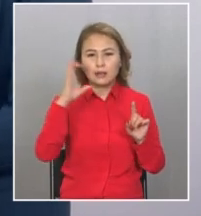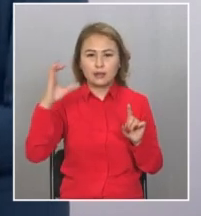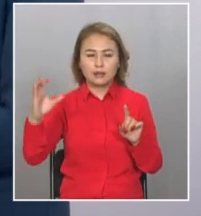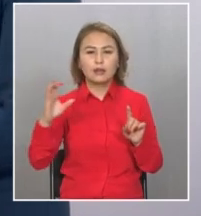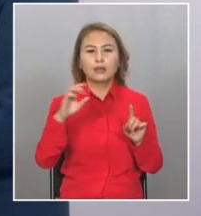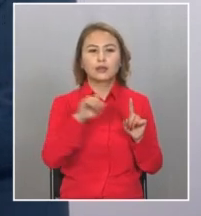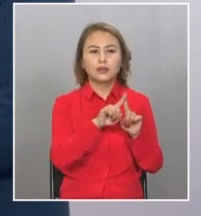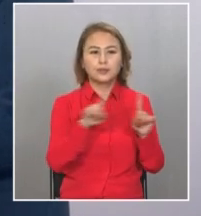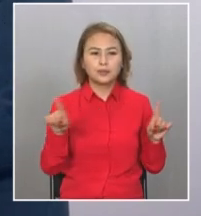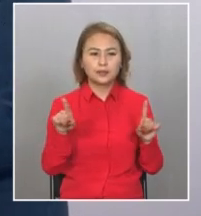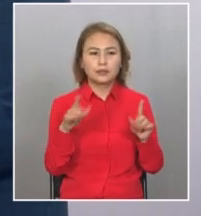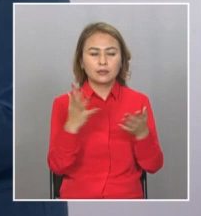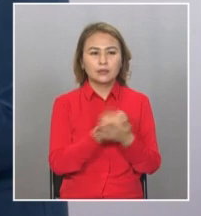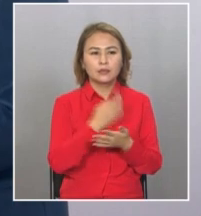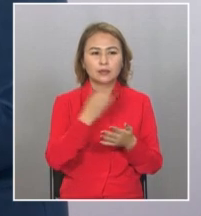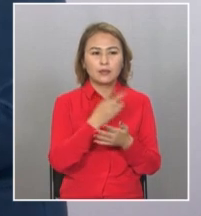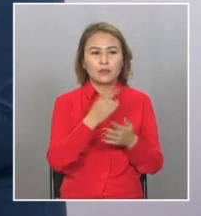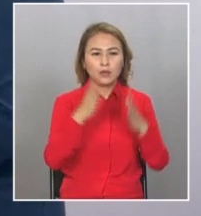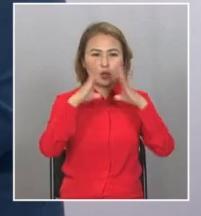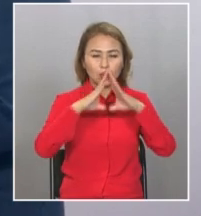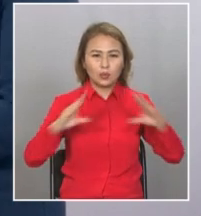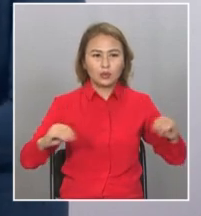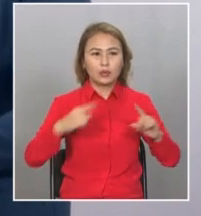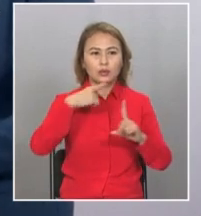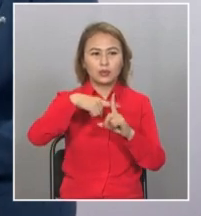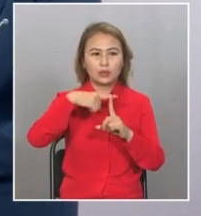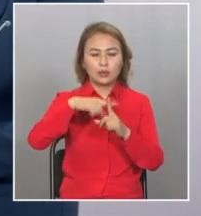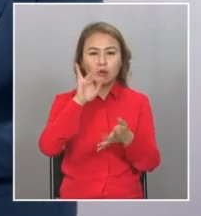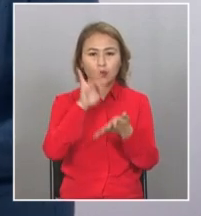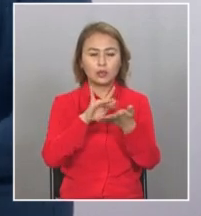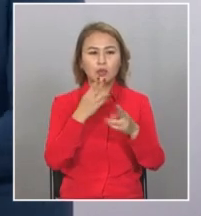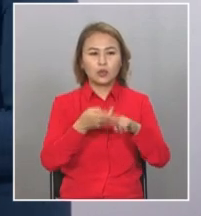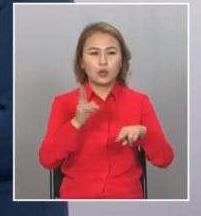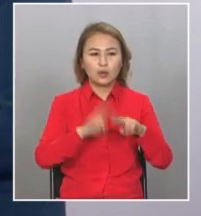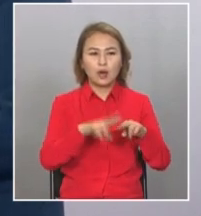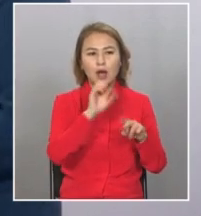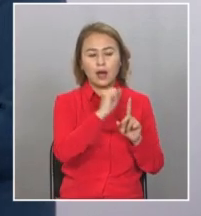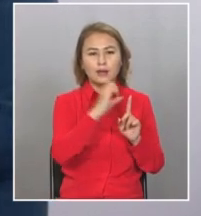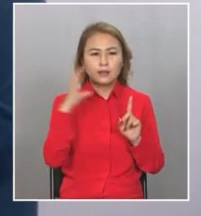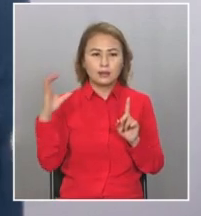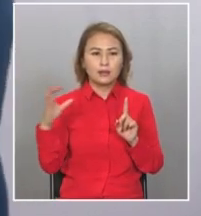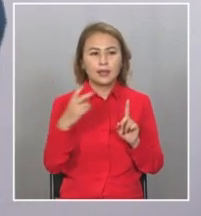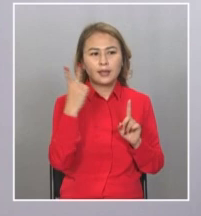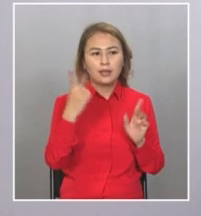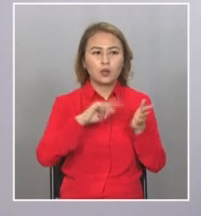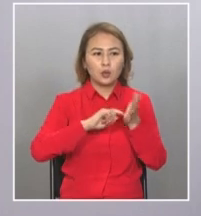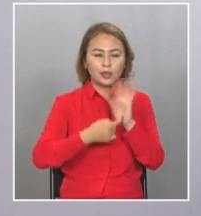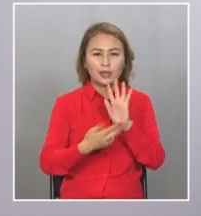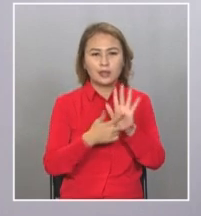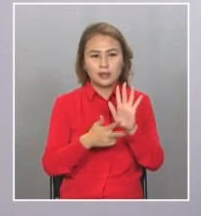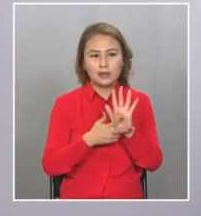керек. Диагональдер, ромбының диагональдері қиылысу нүктесіне қақ бөлінетін болғандықтан АЦ 2 көбейтілген